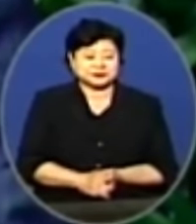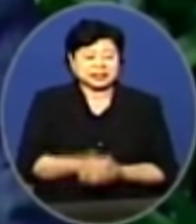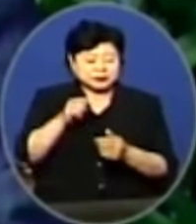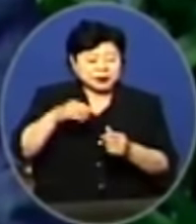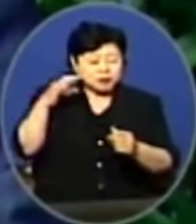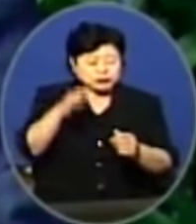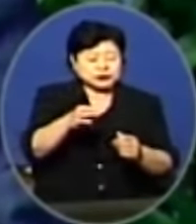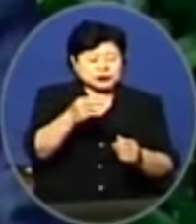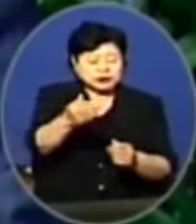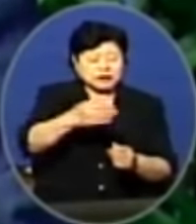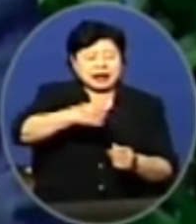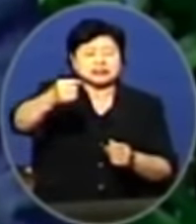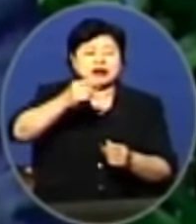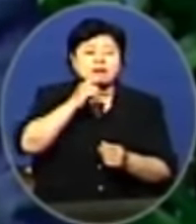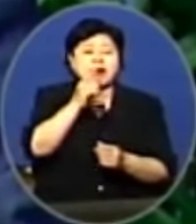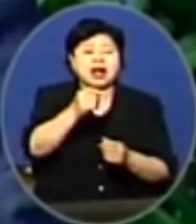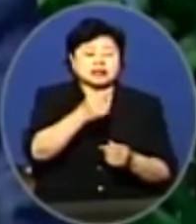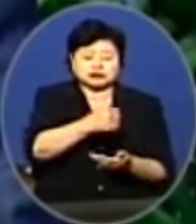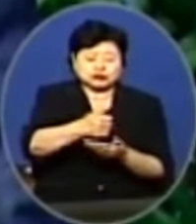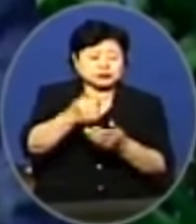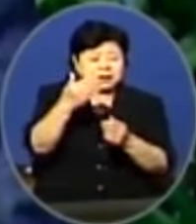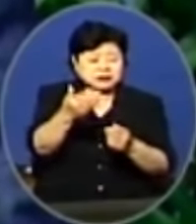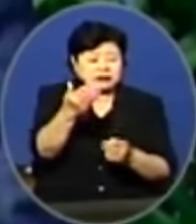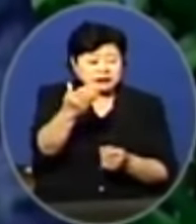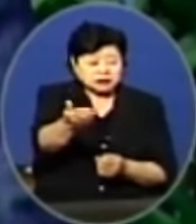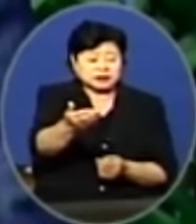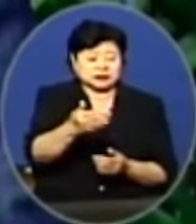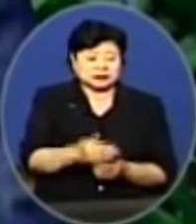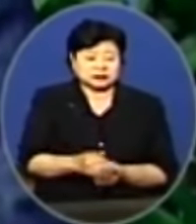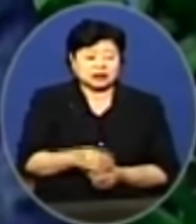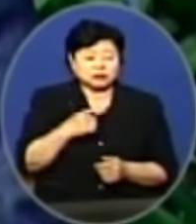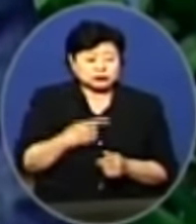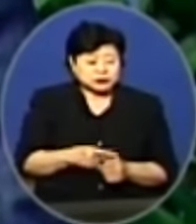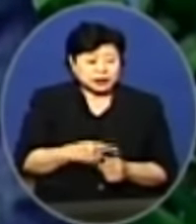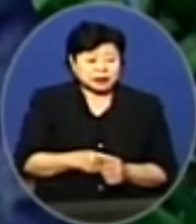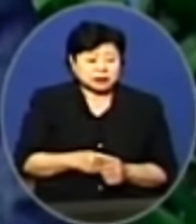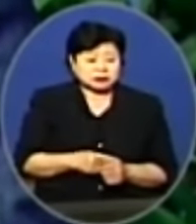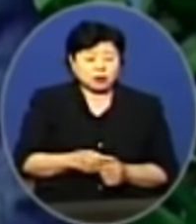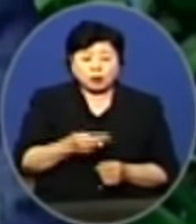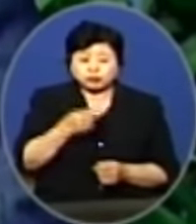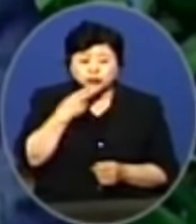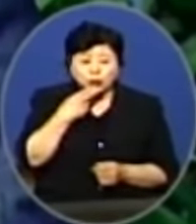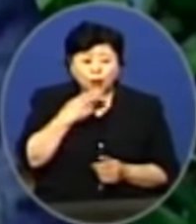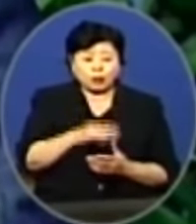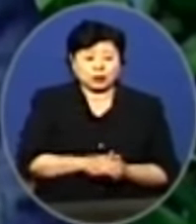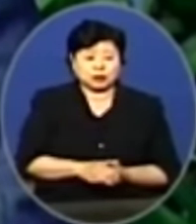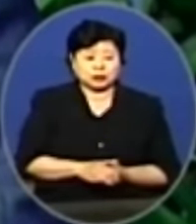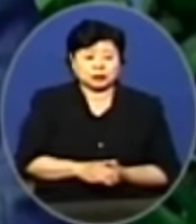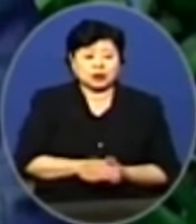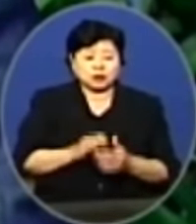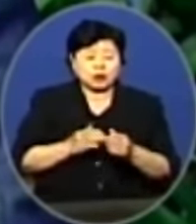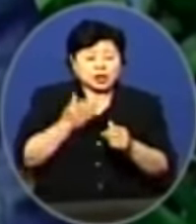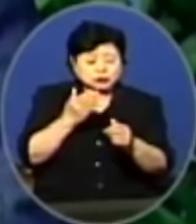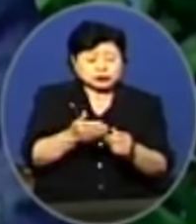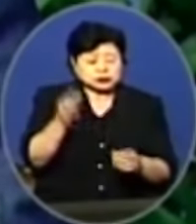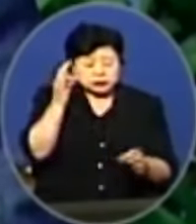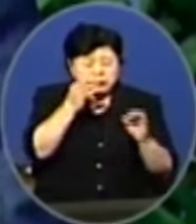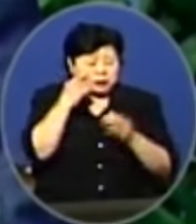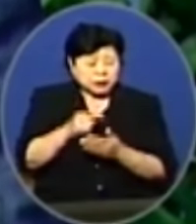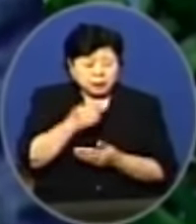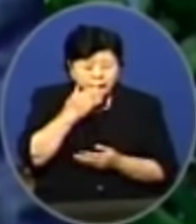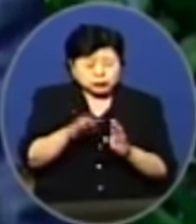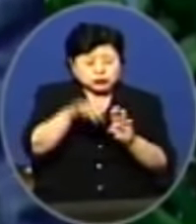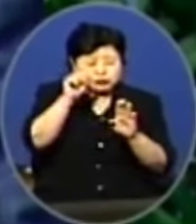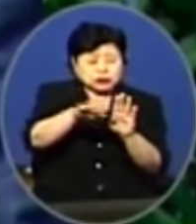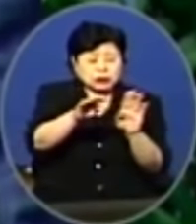지명하여 불렀으면 내 것이라고 말씀하신 주님이 여러분을 무시할 리가 없는 것입니다. 구하라 주실 것이여, 찾아라 찾을